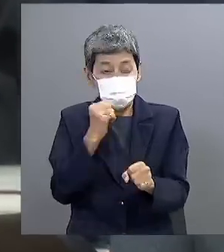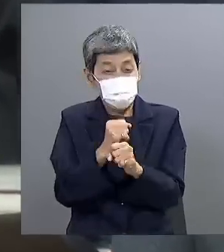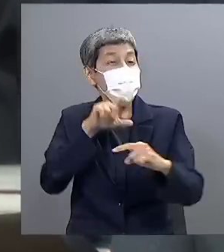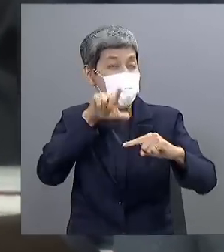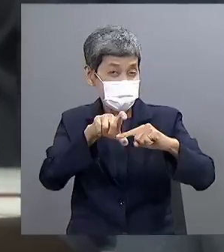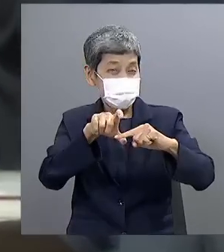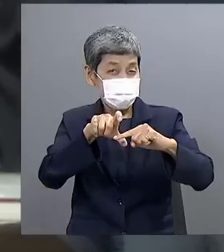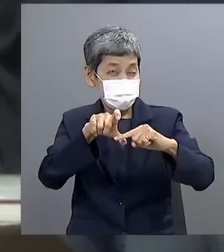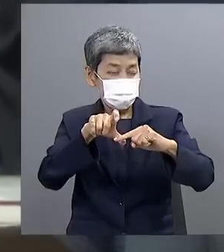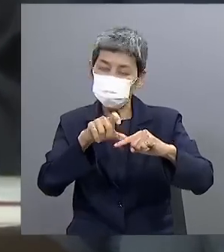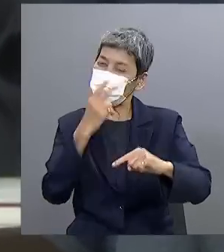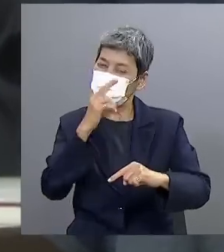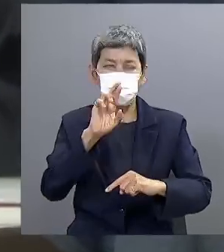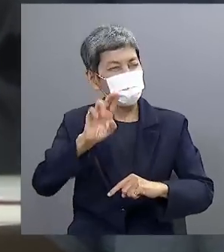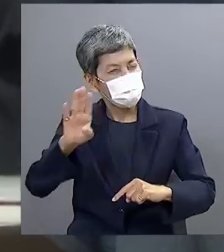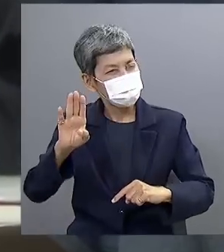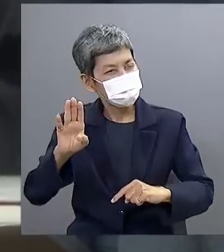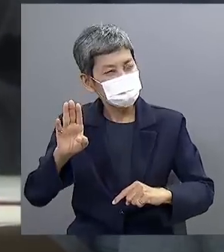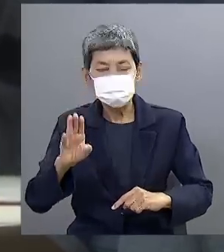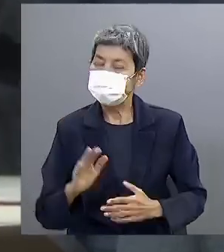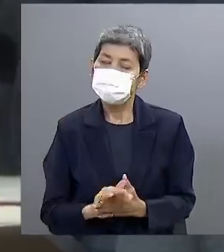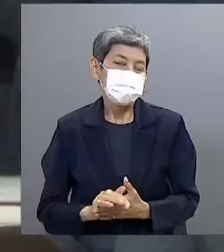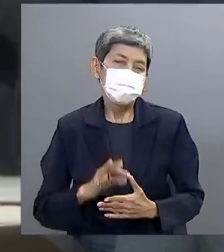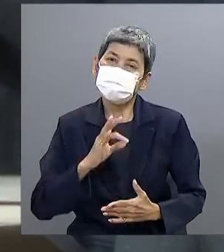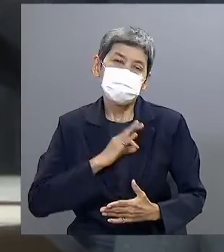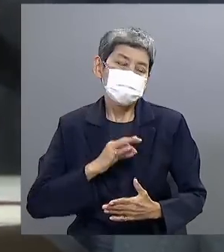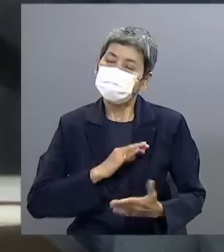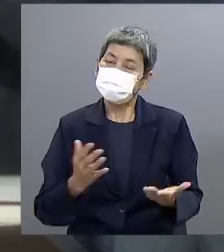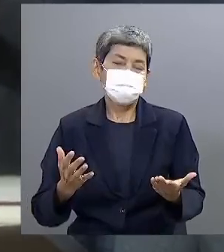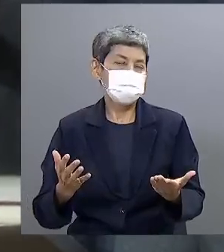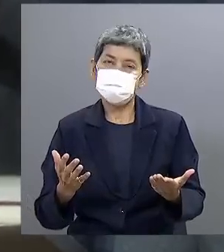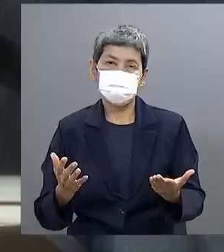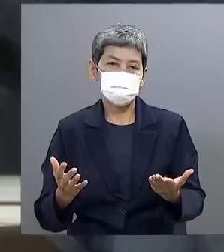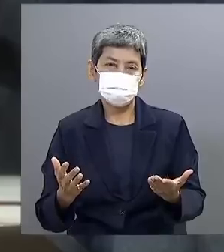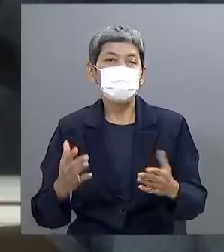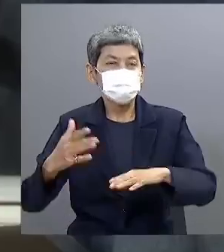เป็นระบบที่สร้างให้เกิดภาพจริงทางการเมืองในปัจจุ